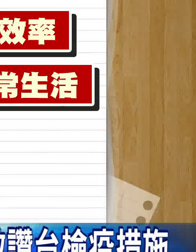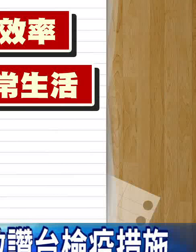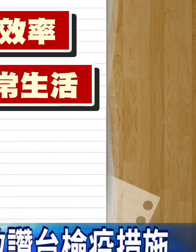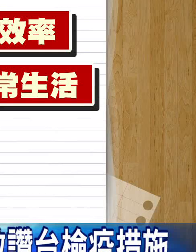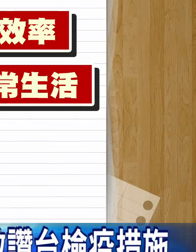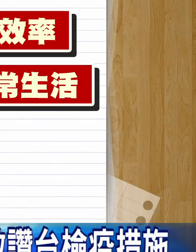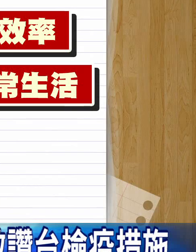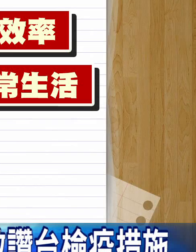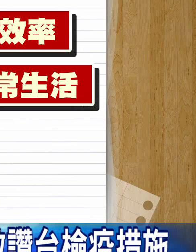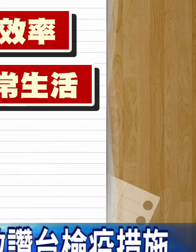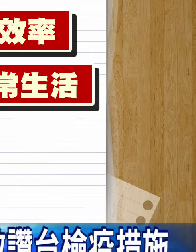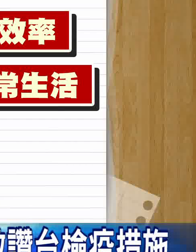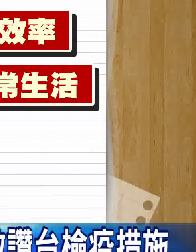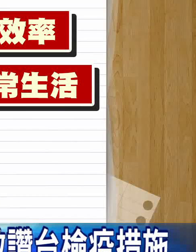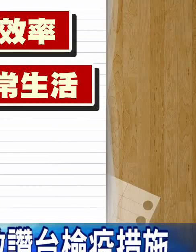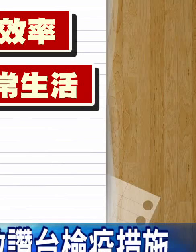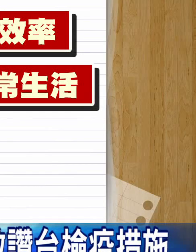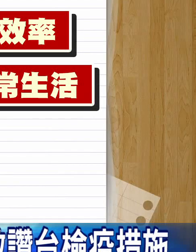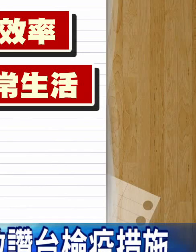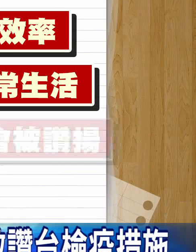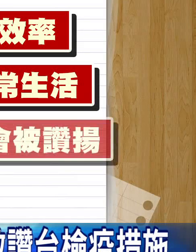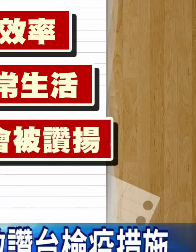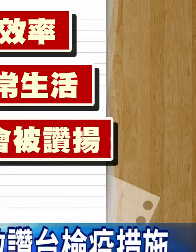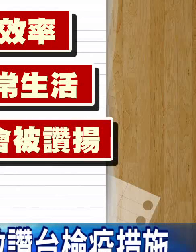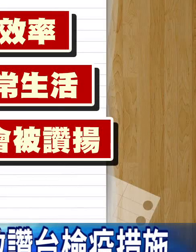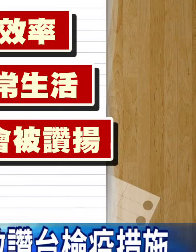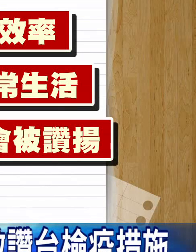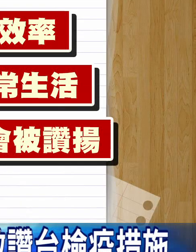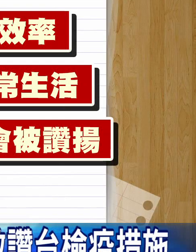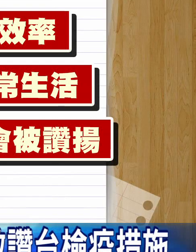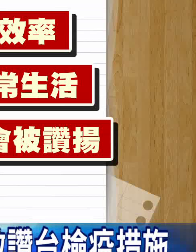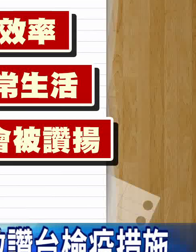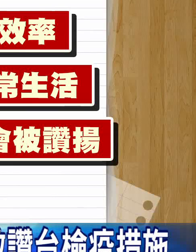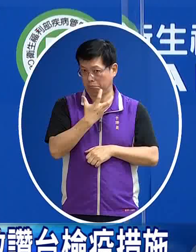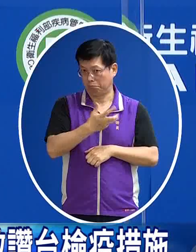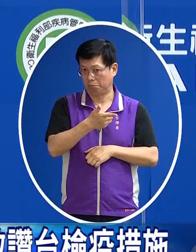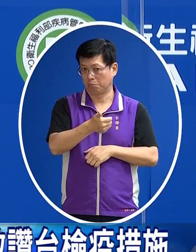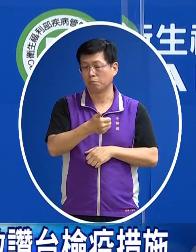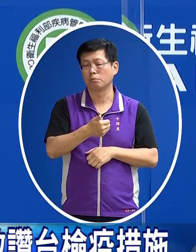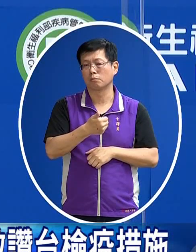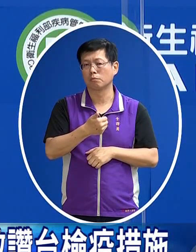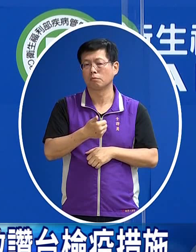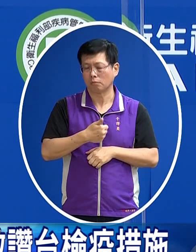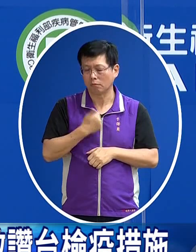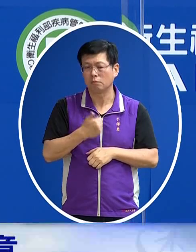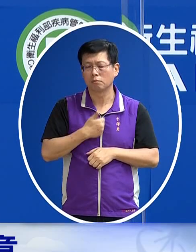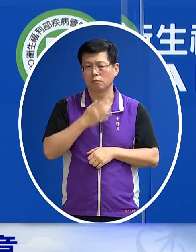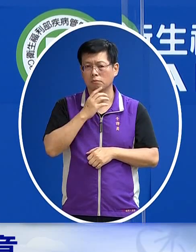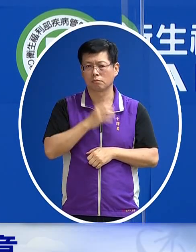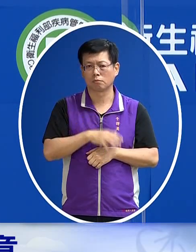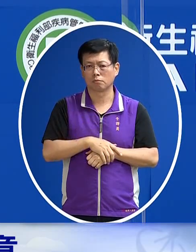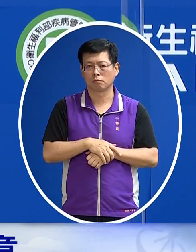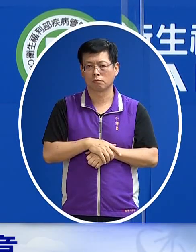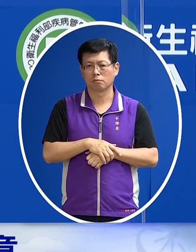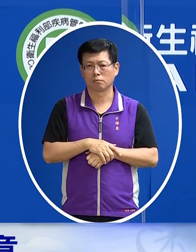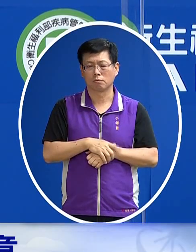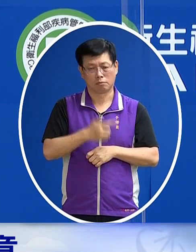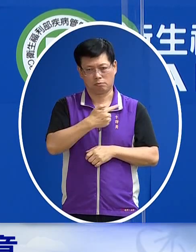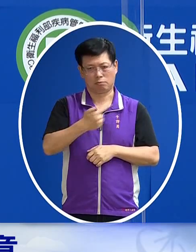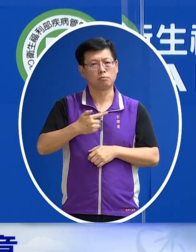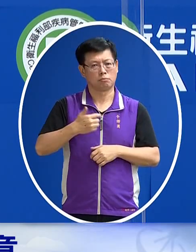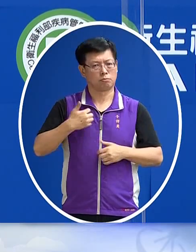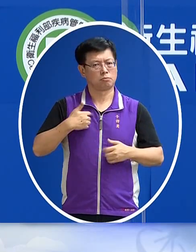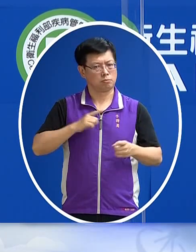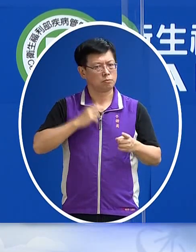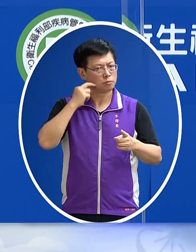近中国，但确诊数却很少，也能正常生活，难怪防疫会被称赞。 我们其实非常的得意的，